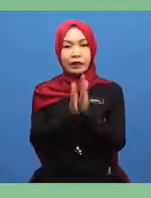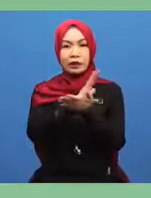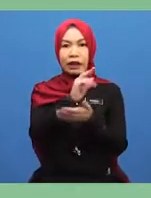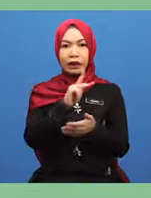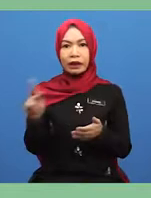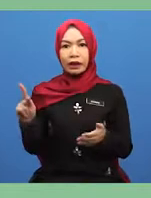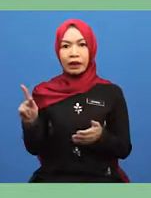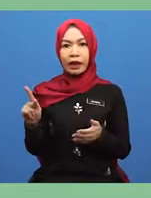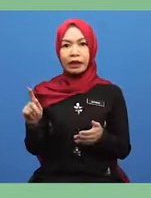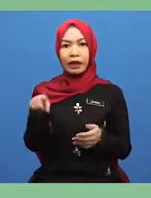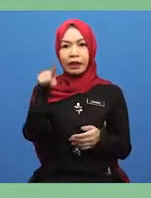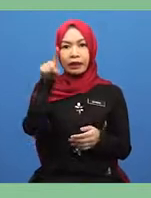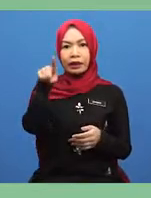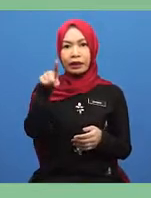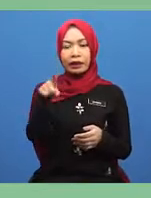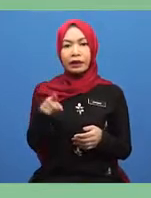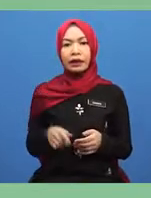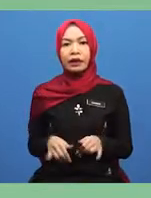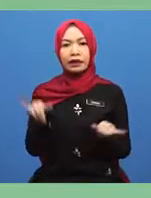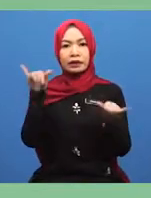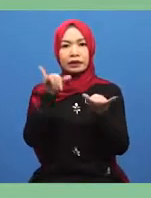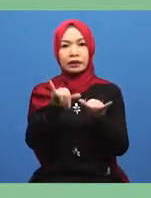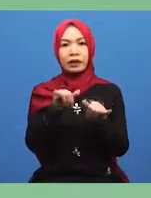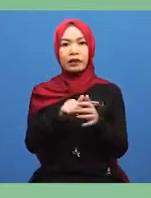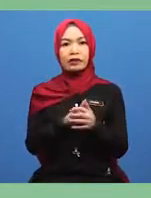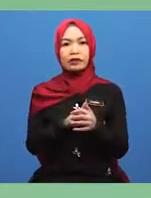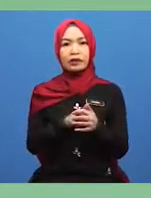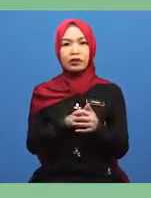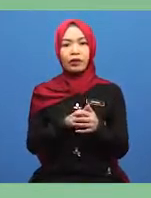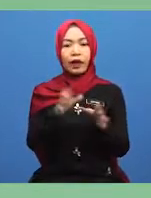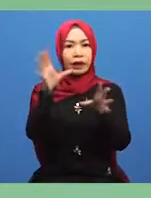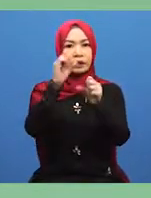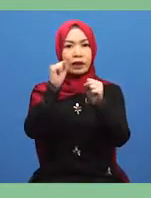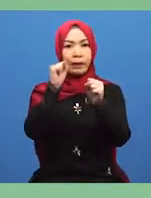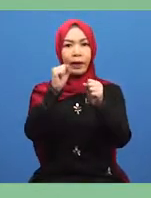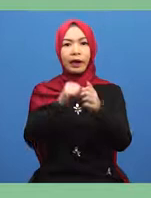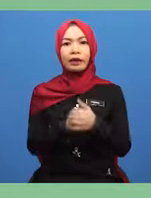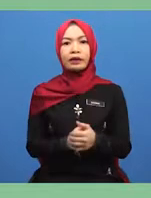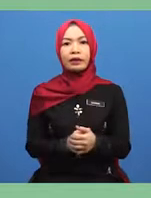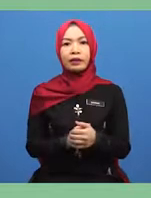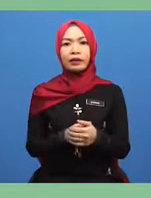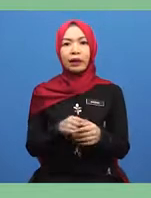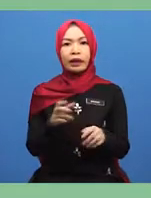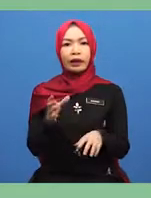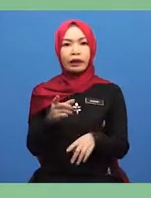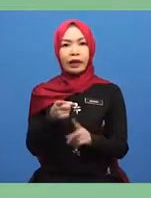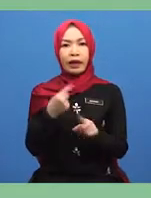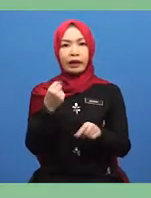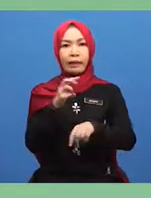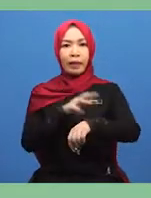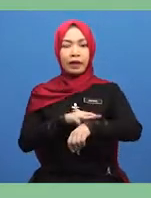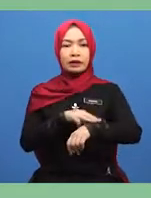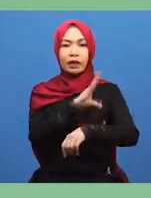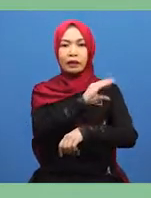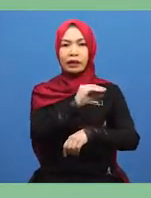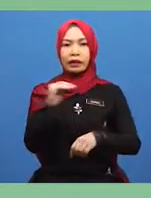pelbagai titik keseimbangan baru dicapai di pasaran wang melalui masa. Keadaan ini akan